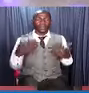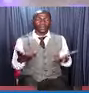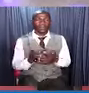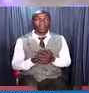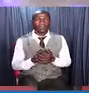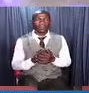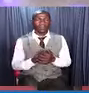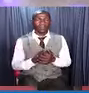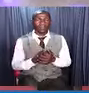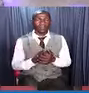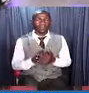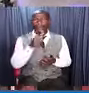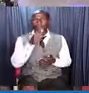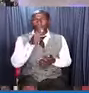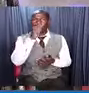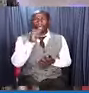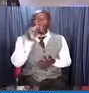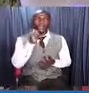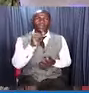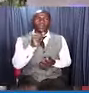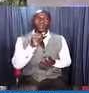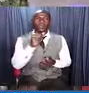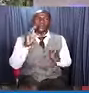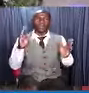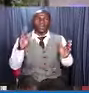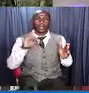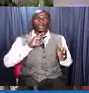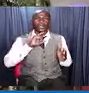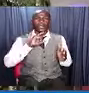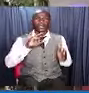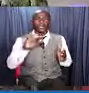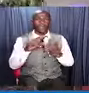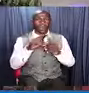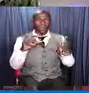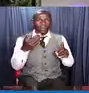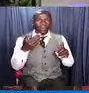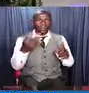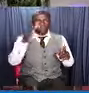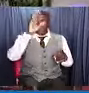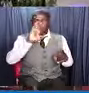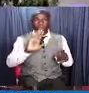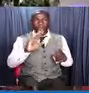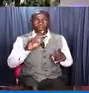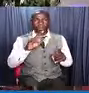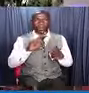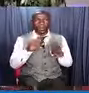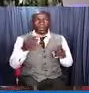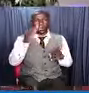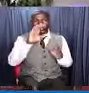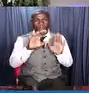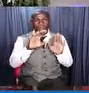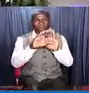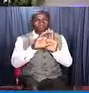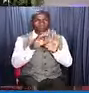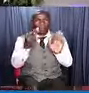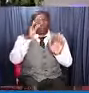Hallelujah. Hallelujah. Siri ni hii. This is the bigger secret. Neno la Mungu ni nini? The word of neno God, la Mungu, the word of amri God, ya